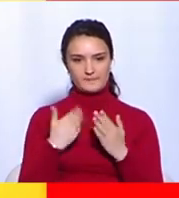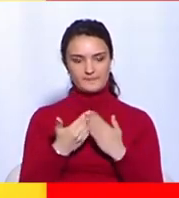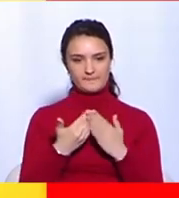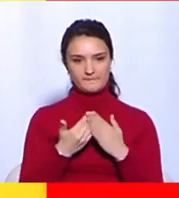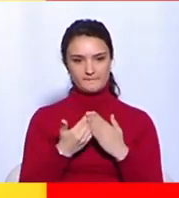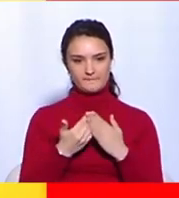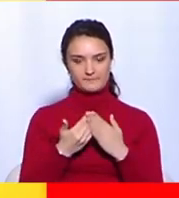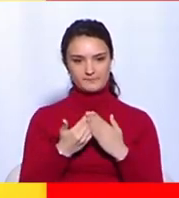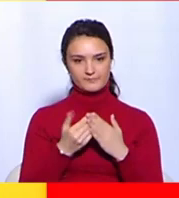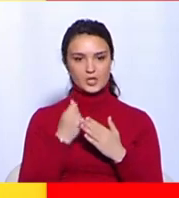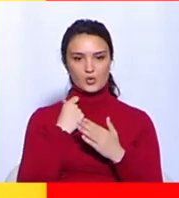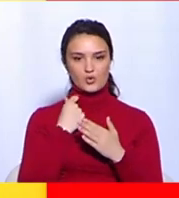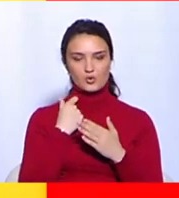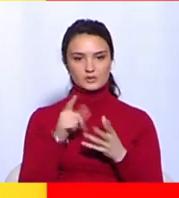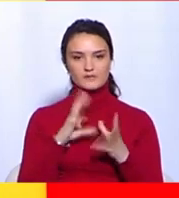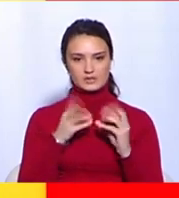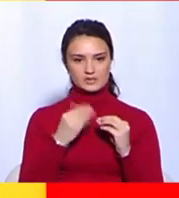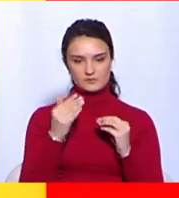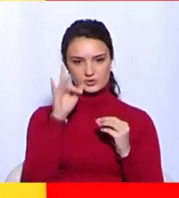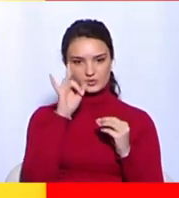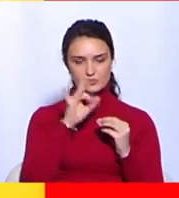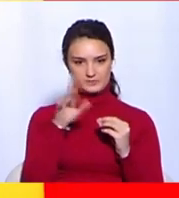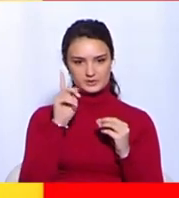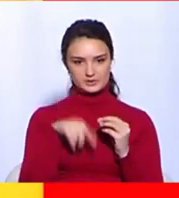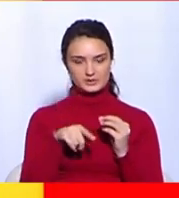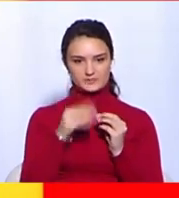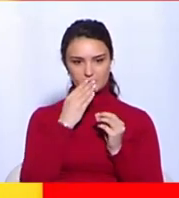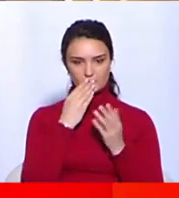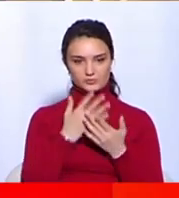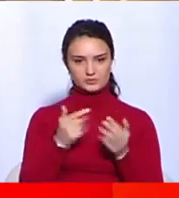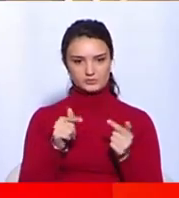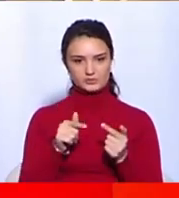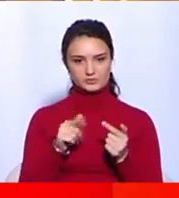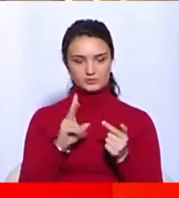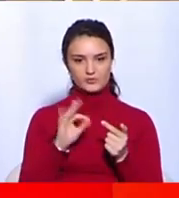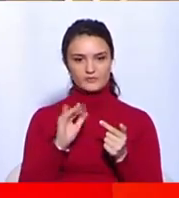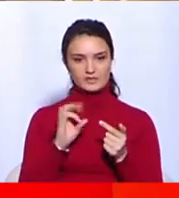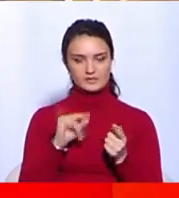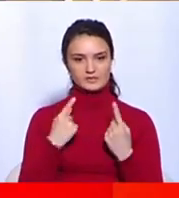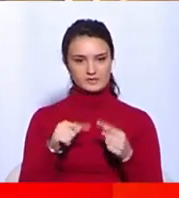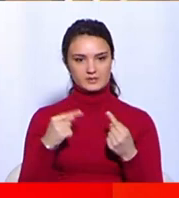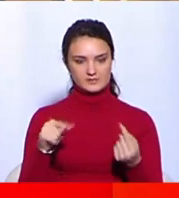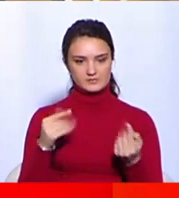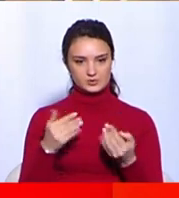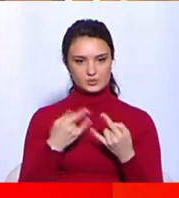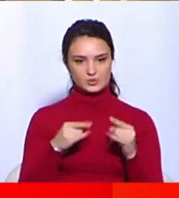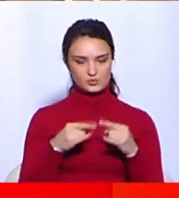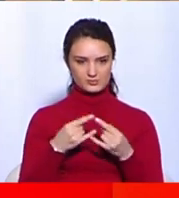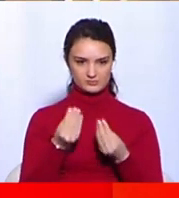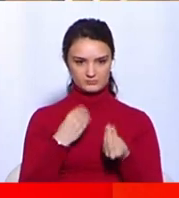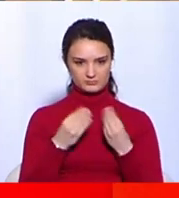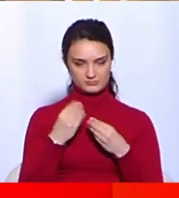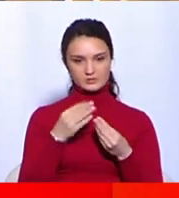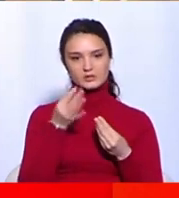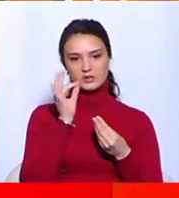მაგალითად ალკოჰოლი ეს ყველასათვის ცნობილი პროდუქტი კოფეინი სხვადასხვა სახით, შოკოლადის სახით